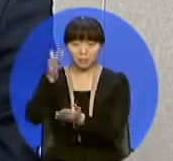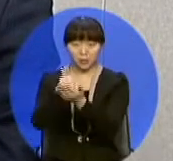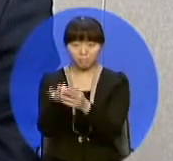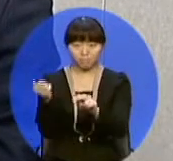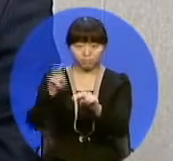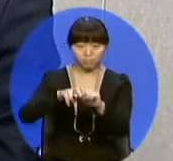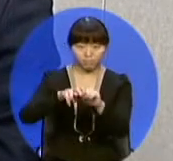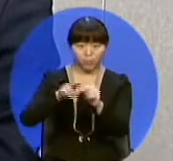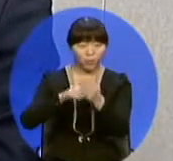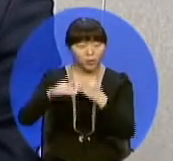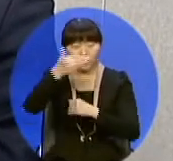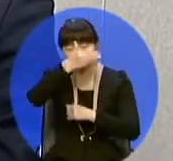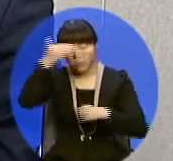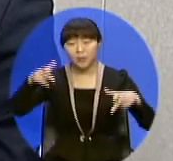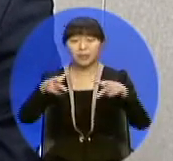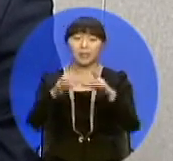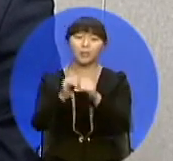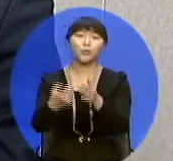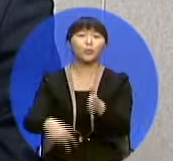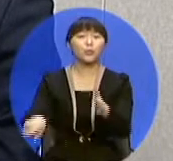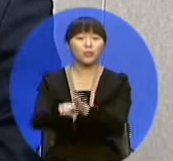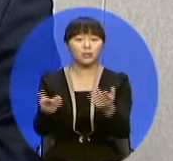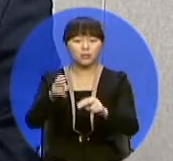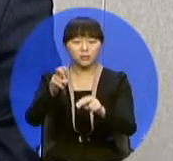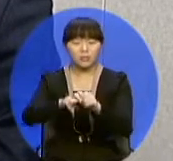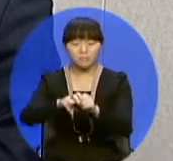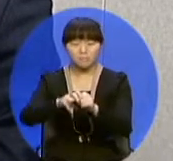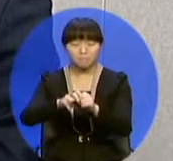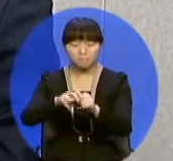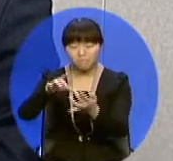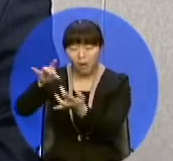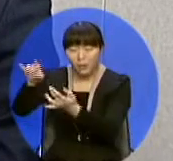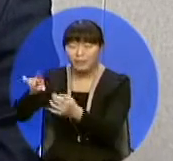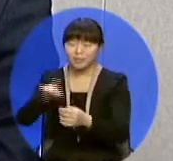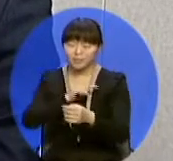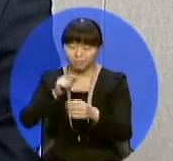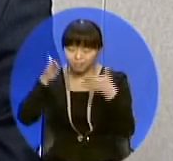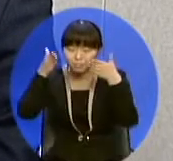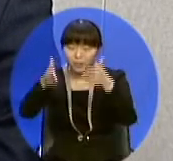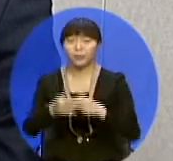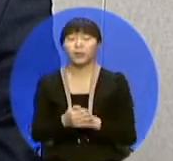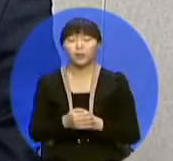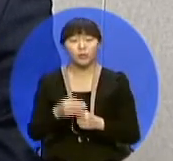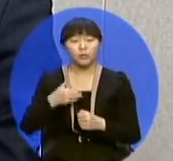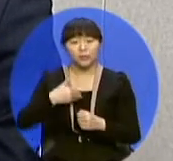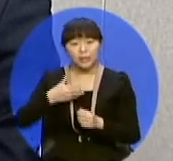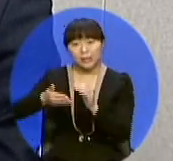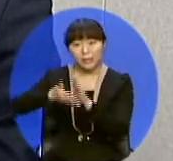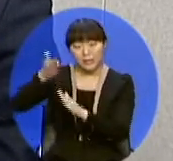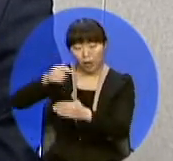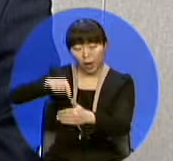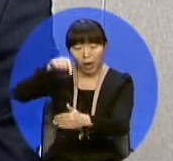취임해서 우선 청년 장애인들을 위한 일자리를 만드는 데 우선 역점을 뒀습니다. 네. 그래서 우리 광명시청